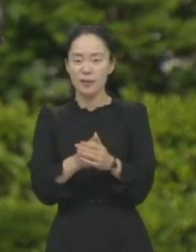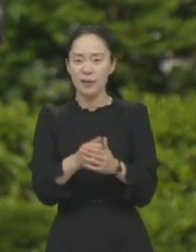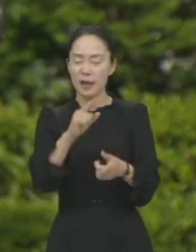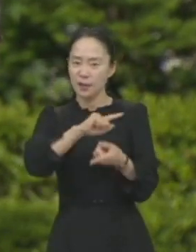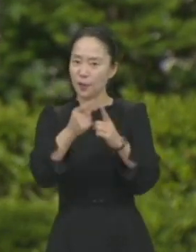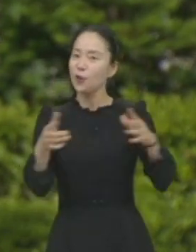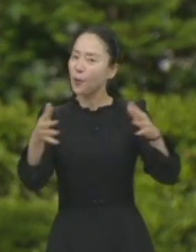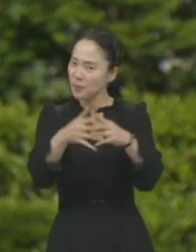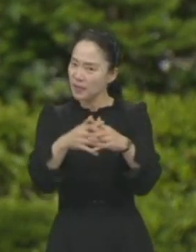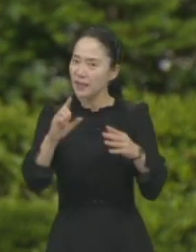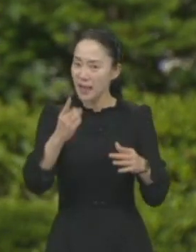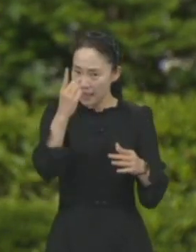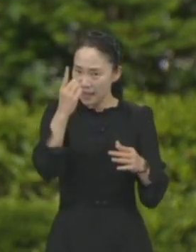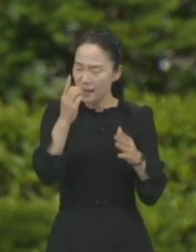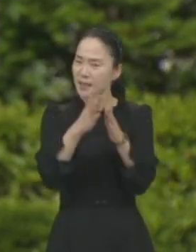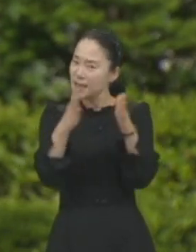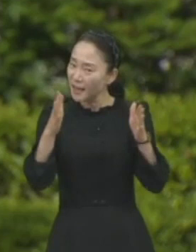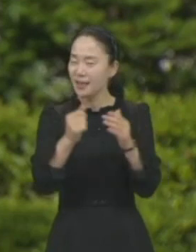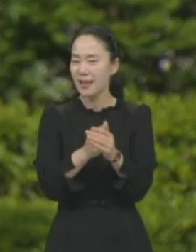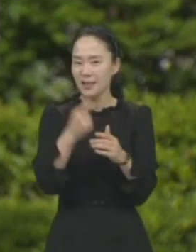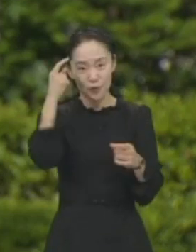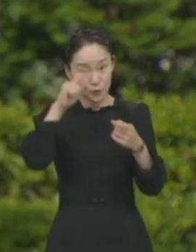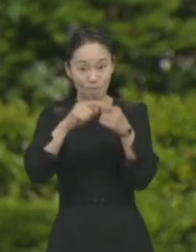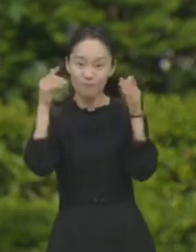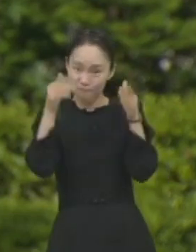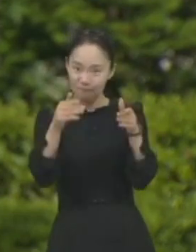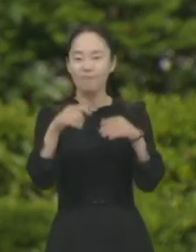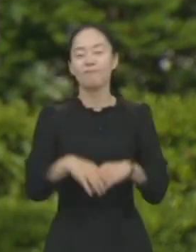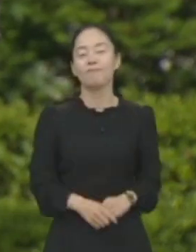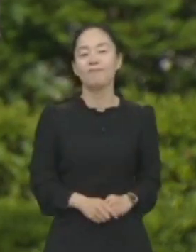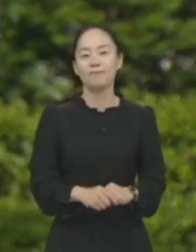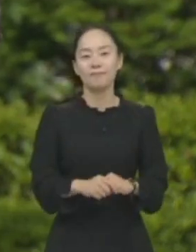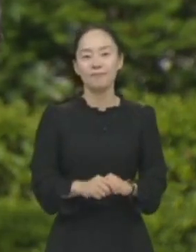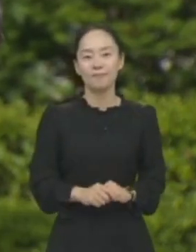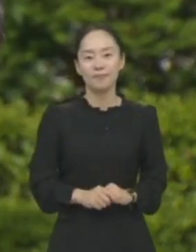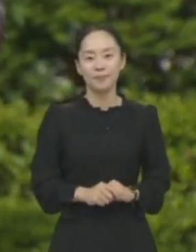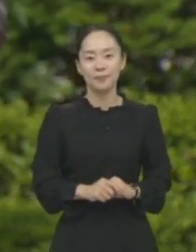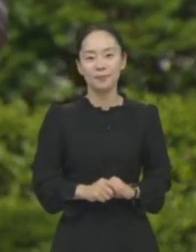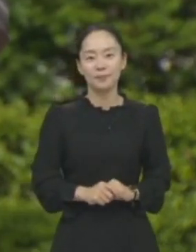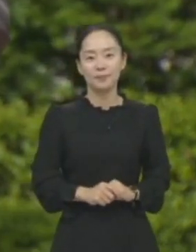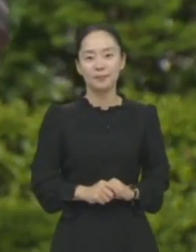물꼬를 튼 출발점이 될 수 있을지 주목됩니다. TJB 조혜원입니다.